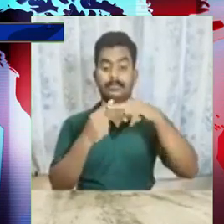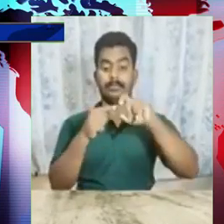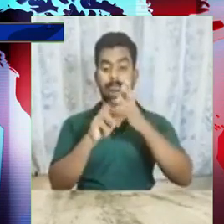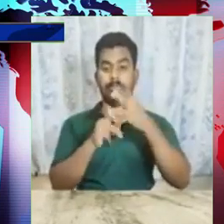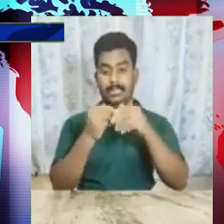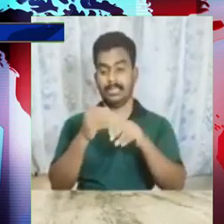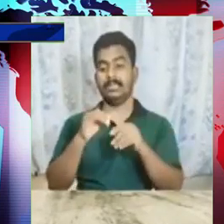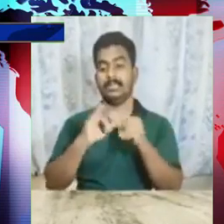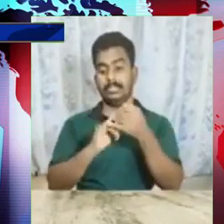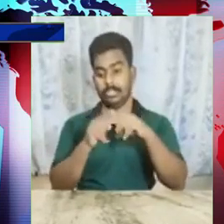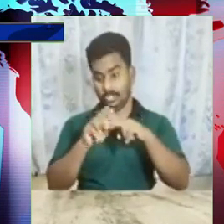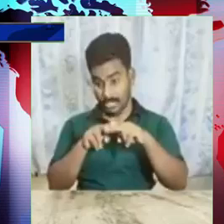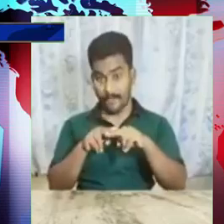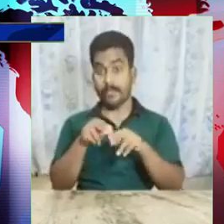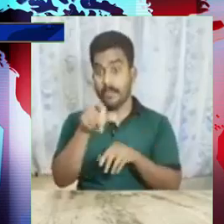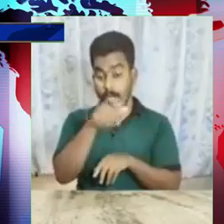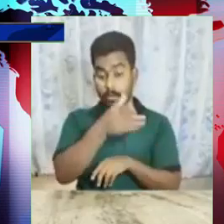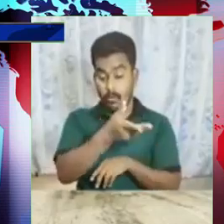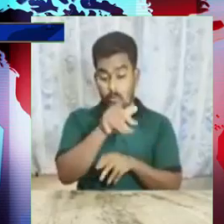ഇന്ന്